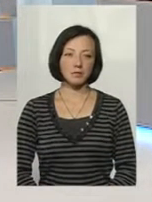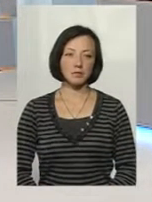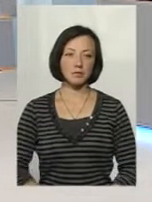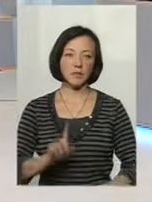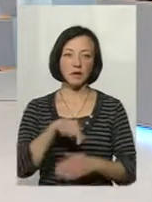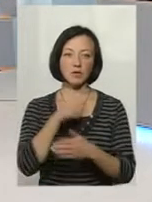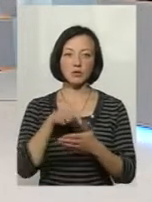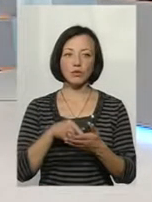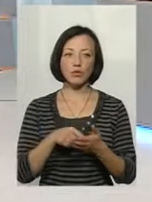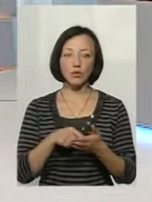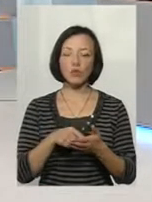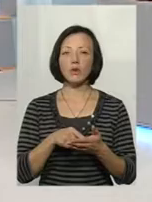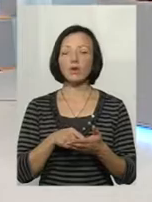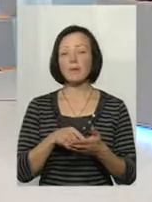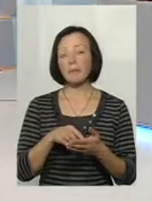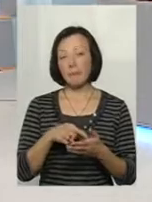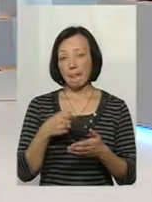питання до